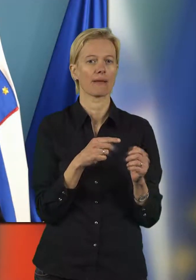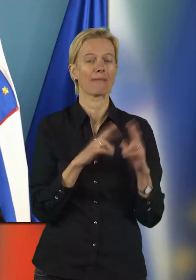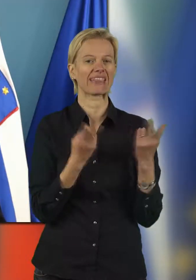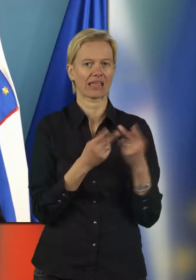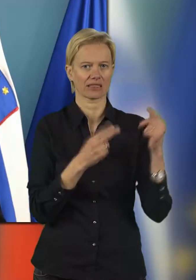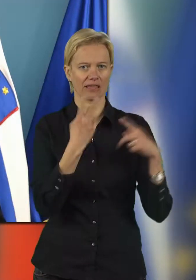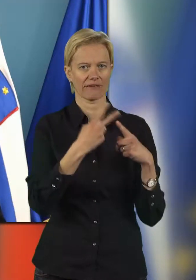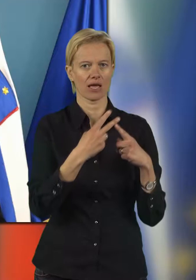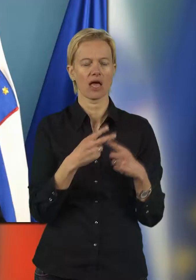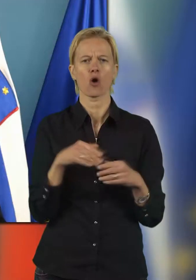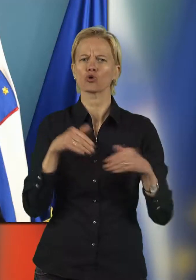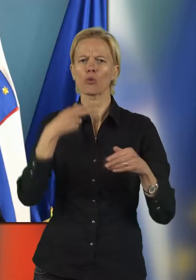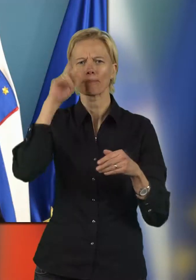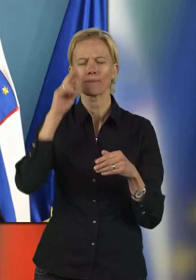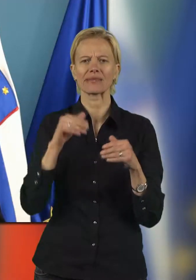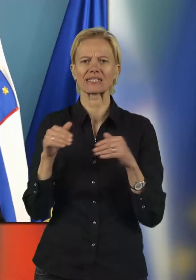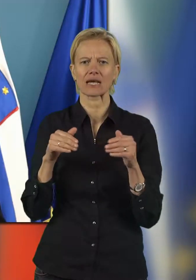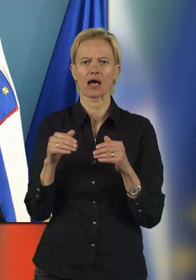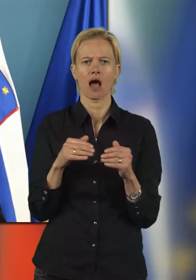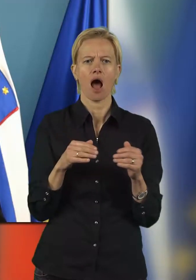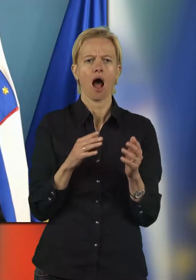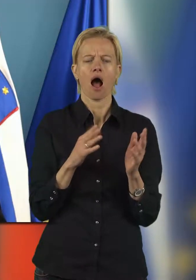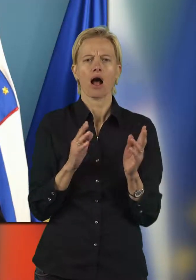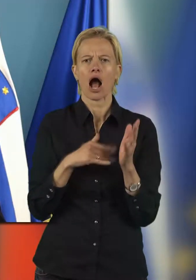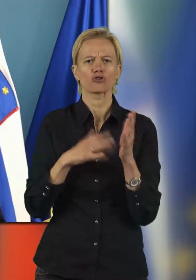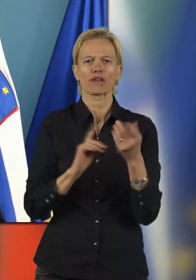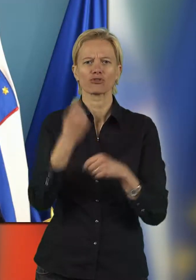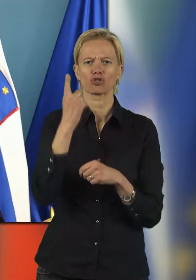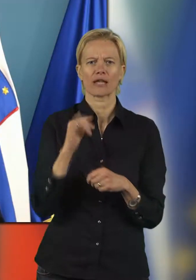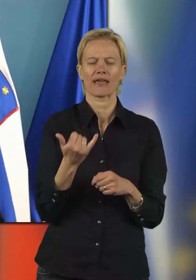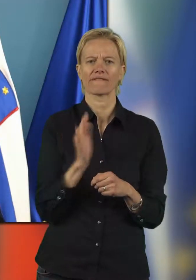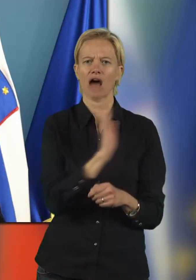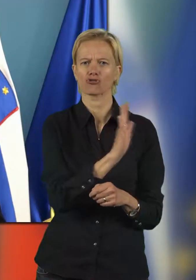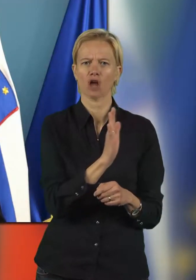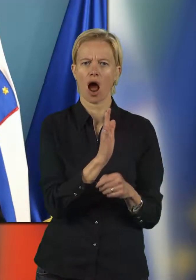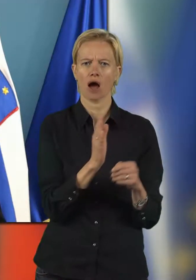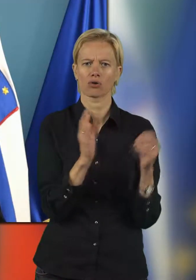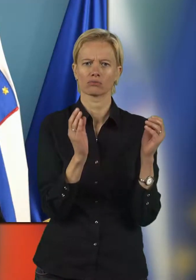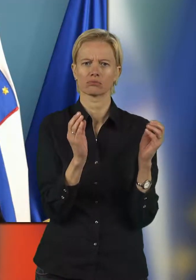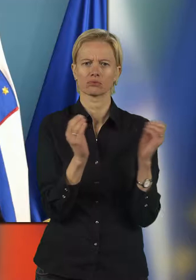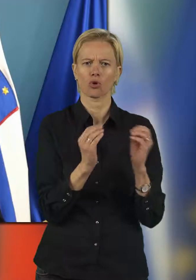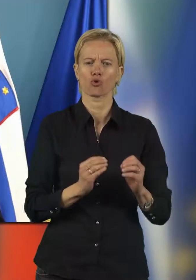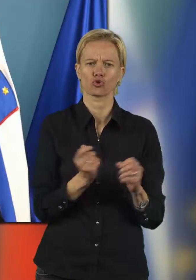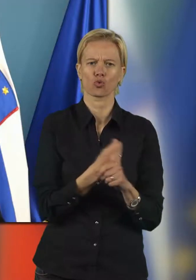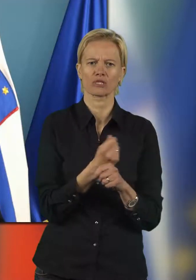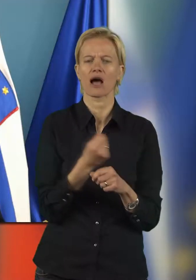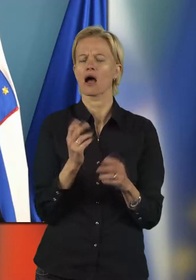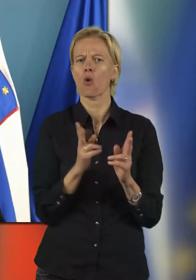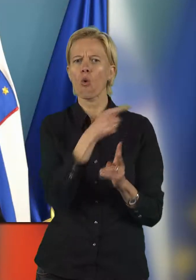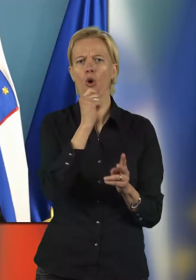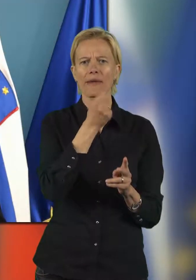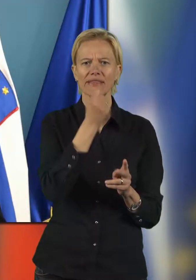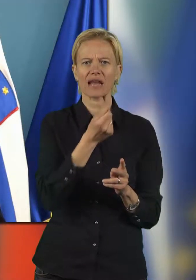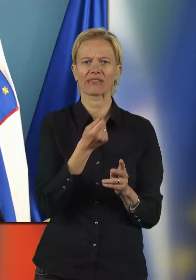Planet TV. Gospod minister, kakšna je zdaj zaključena finančna konstrukcija? V kakšni višini je vaša in kako komentirate